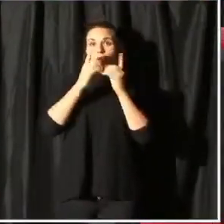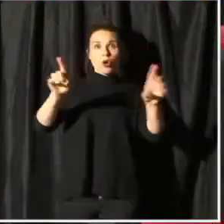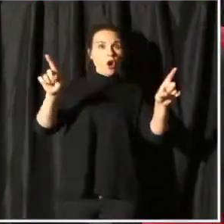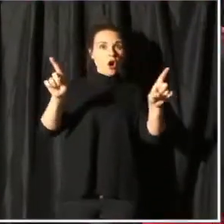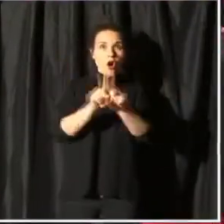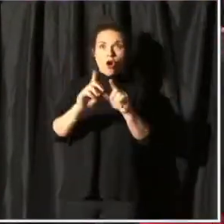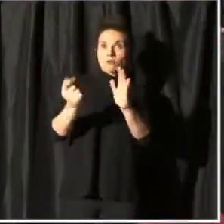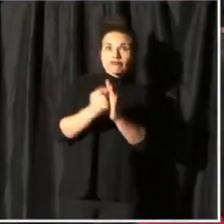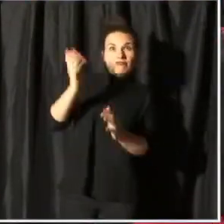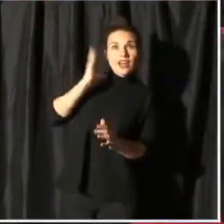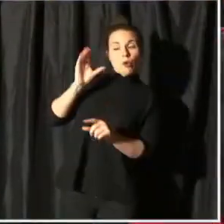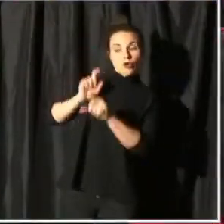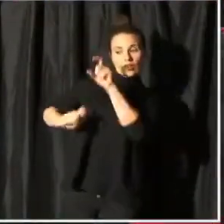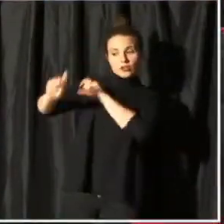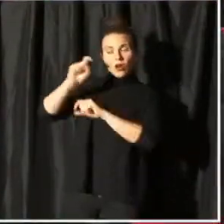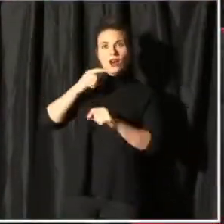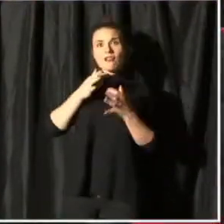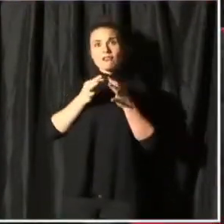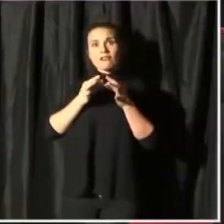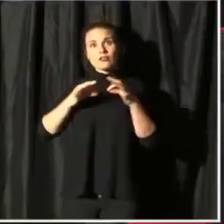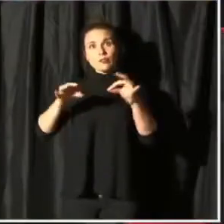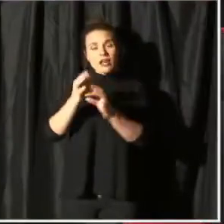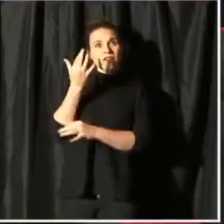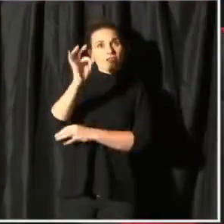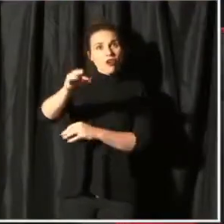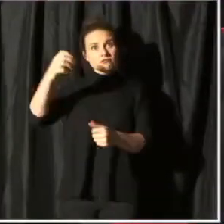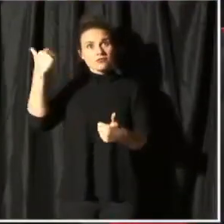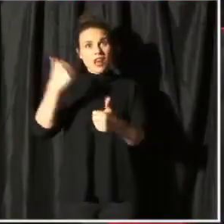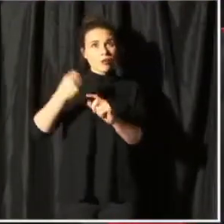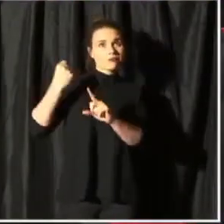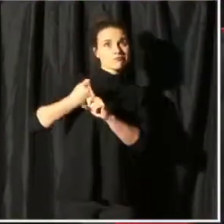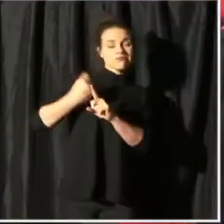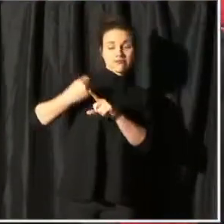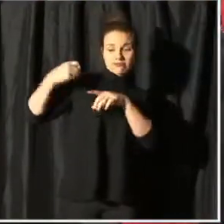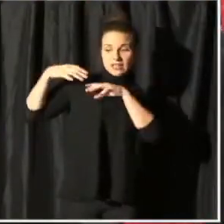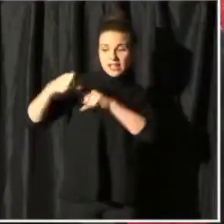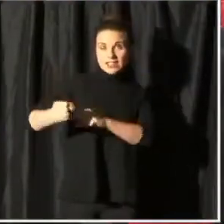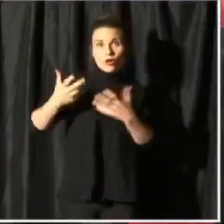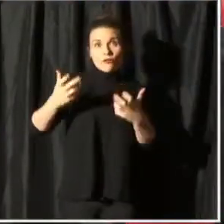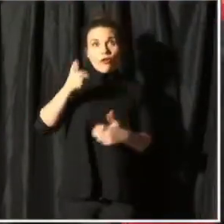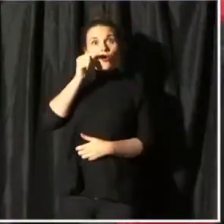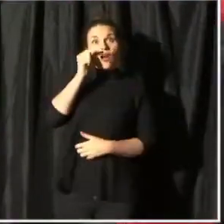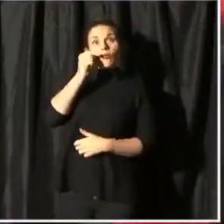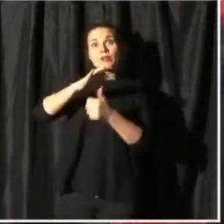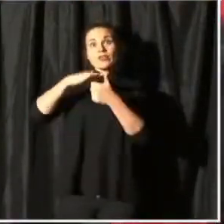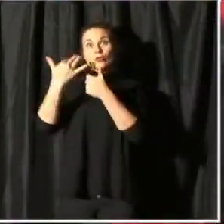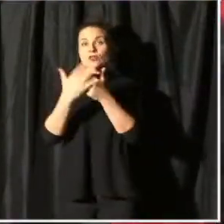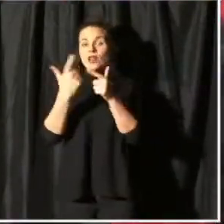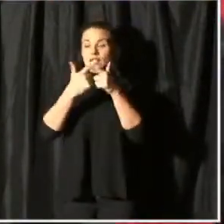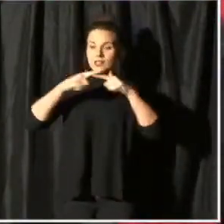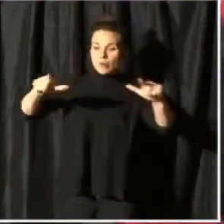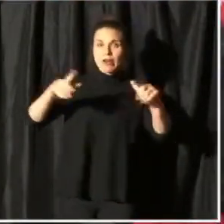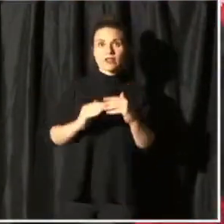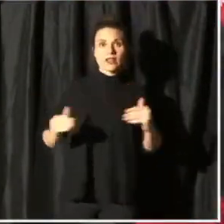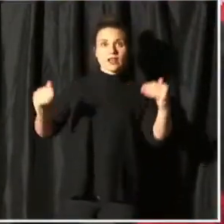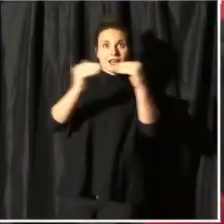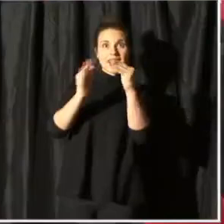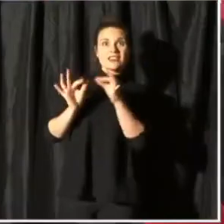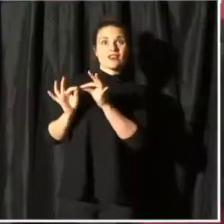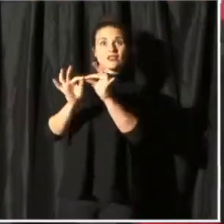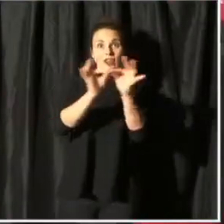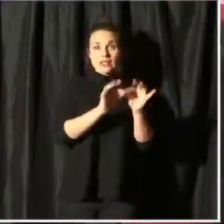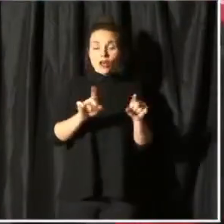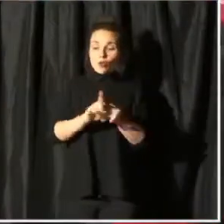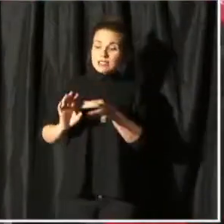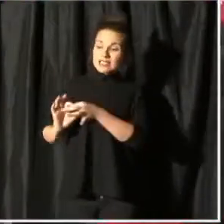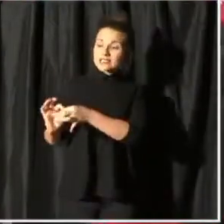cette france battu et a résisté pour défendre les valeurs d'une république sociale la liberté l'égalité la fraternité et la